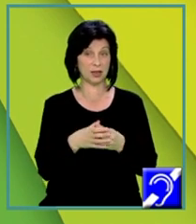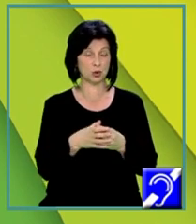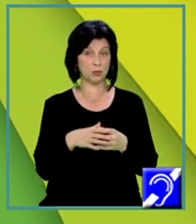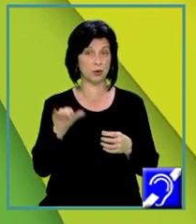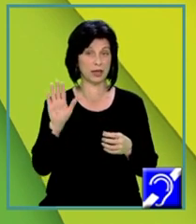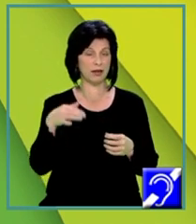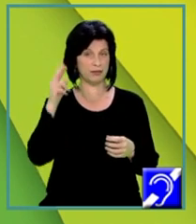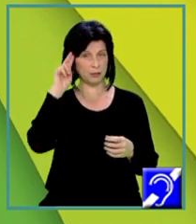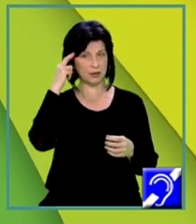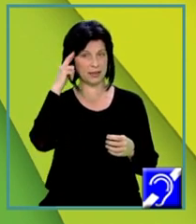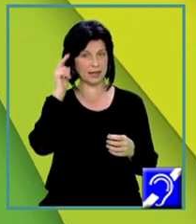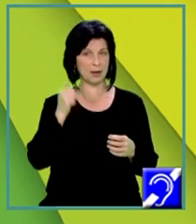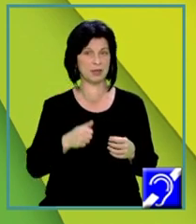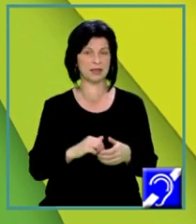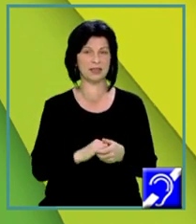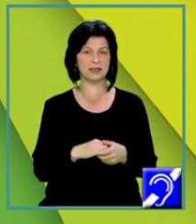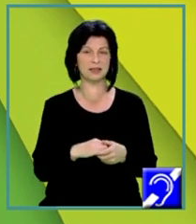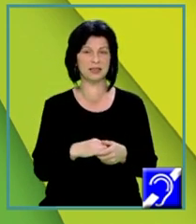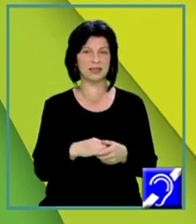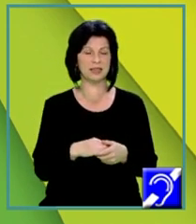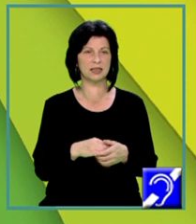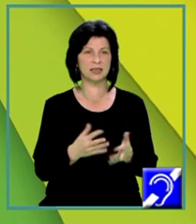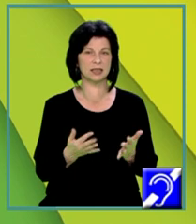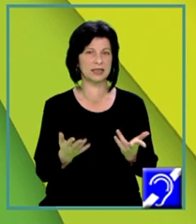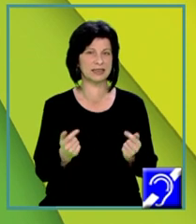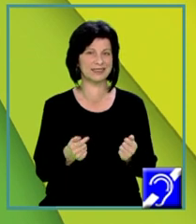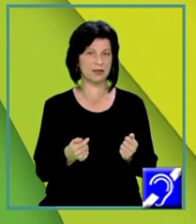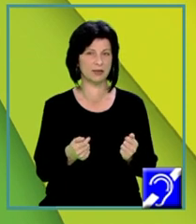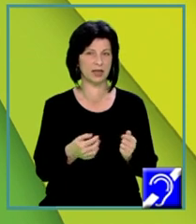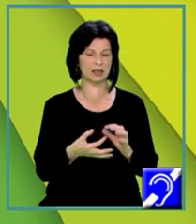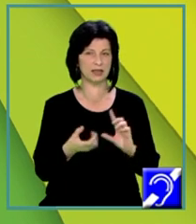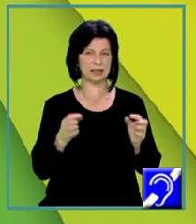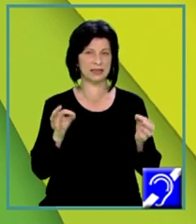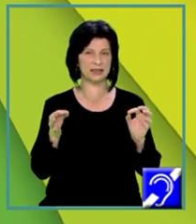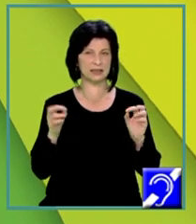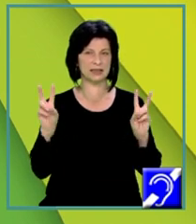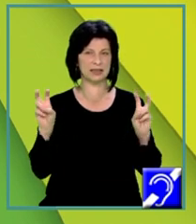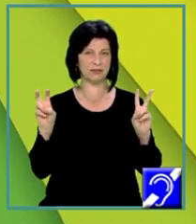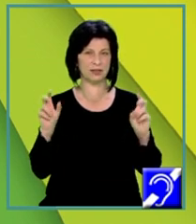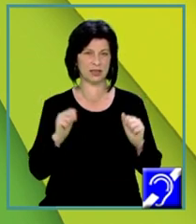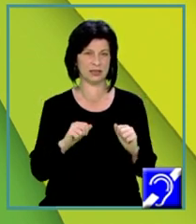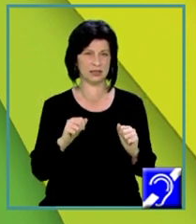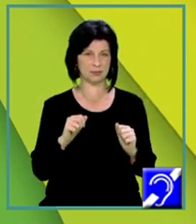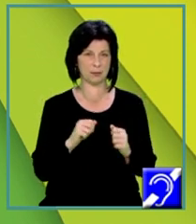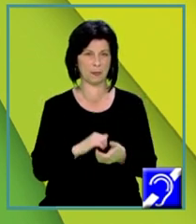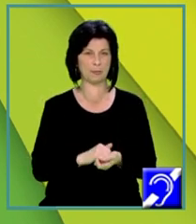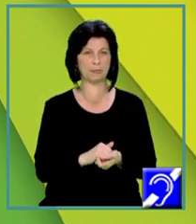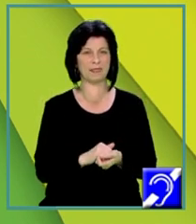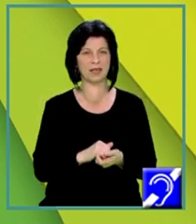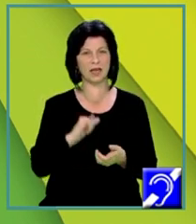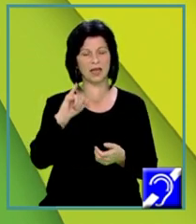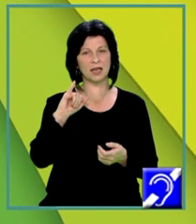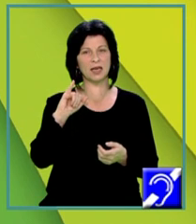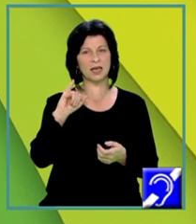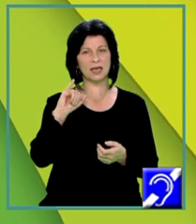reamintit câteva definiții noțiunea de izomorfism de inele similare cu izomorfism de grupuri presupune